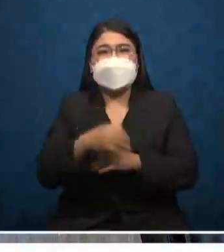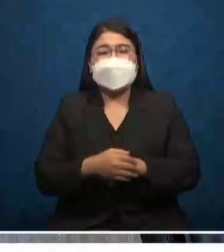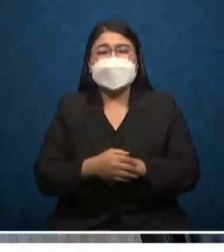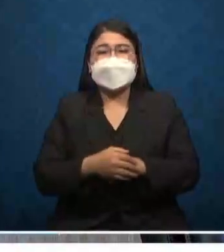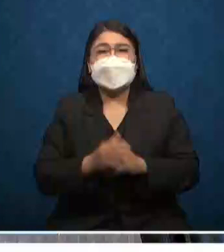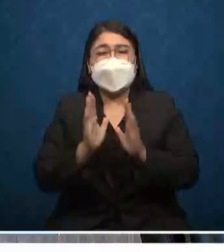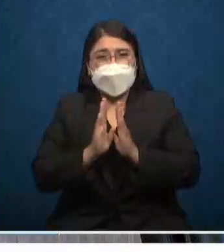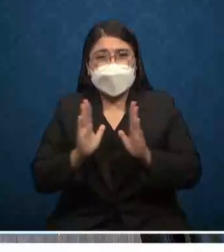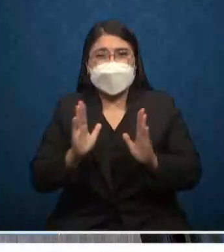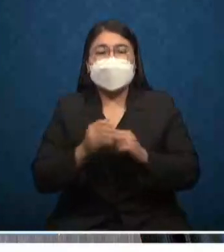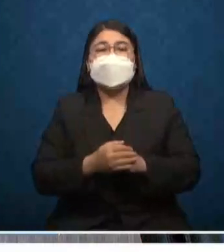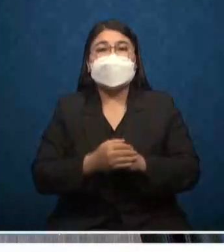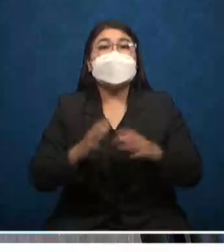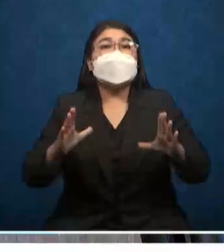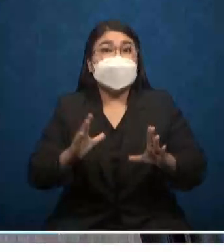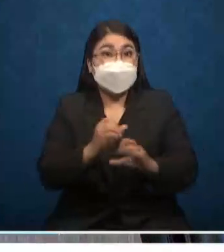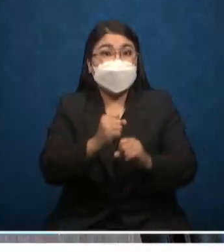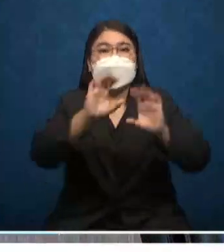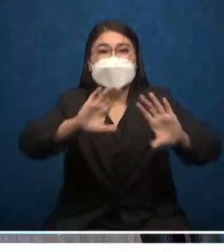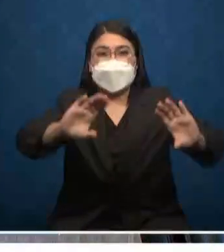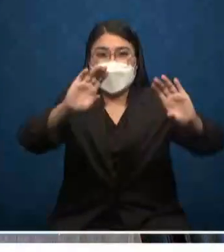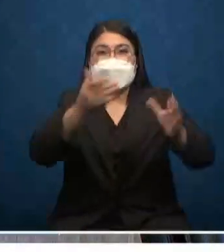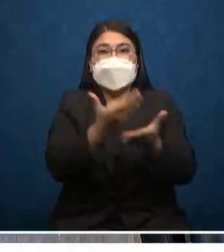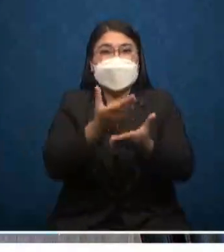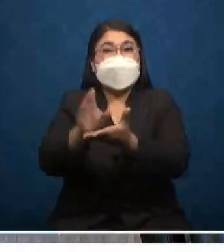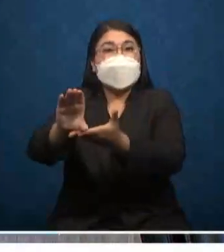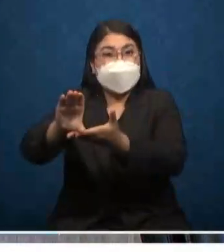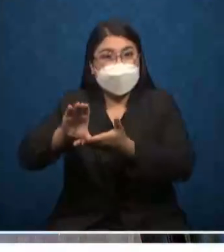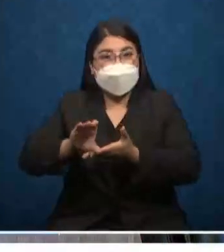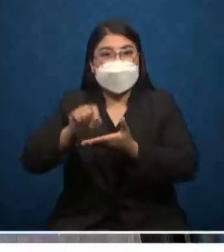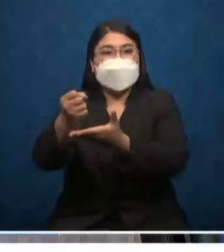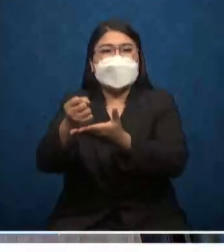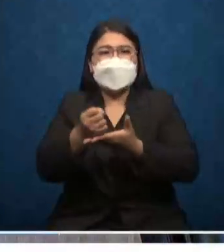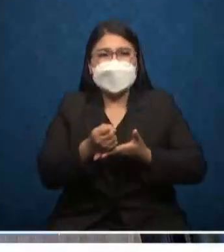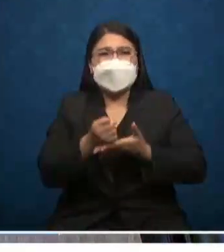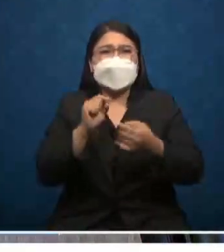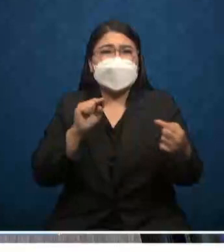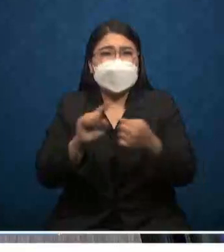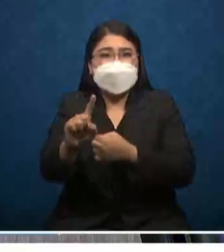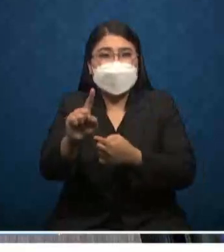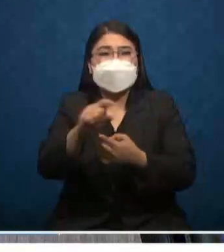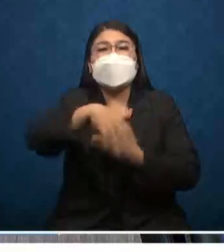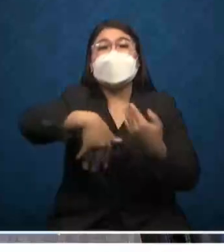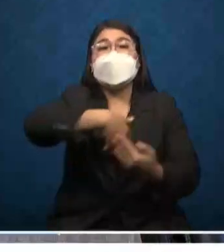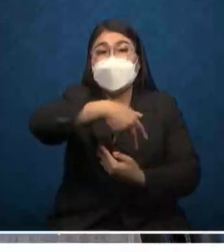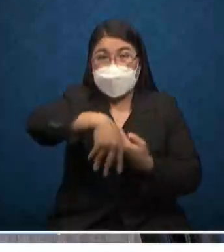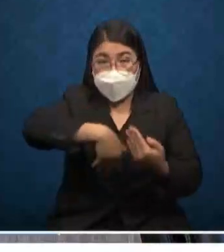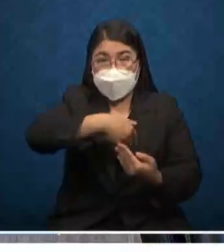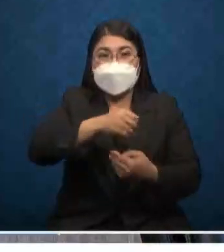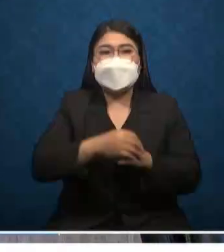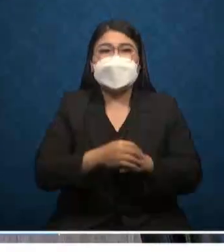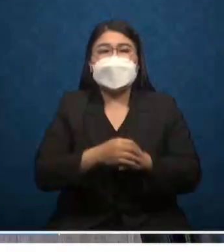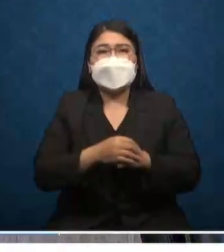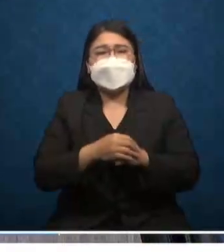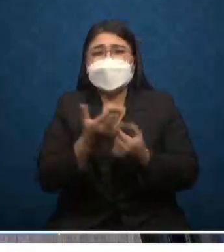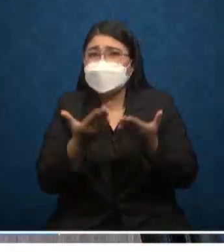รุปแล้วก็คือยังไงรัฐบาลก็ยังจะต้องให้เงินมาเพื่อที่จะจุนเจือช่วยเหลือในเรื่องของสิ่งแวดล้อมอยู่ไม่ว่าจะมา